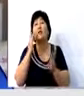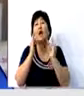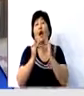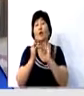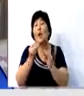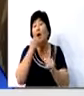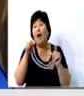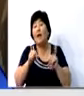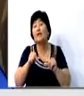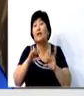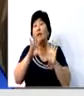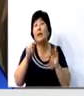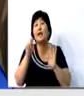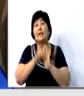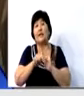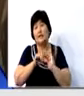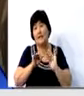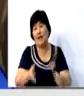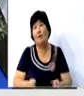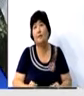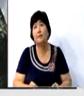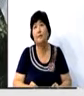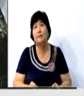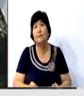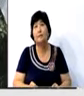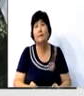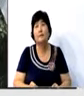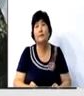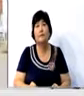асхана жұмыстарын да тексерді. Әділжан Бердібек, Нұрлыбек Нұрмаханов, Шангелді Әлібаев, Қызылорда телеарнасы.